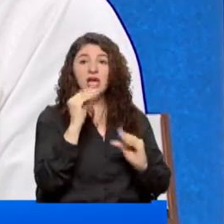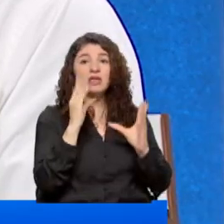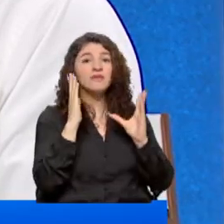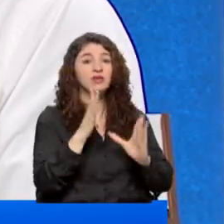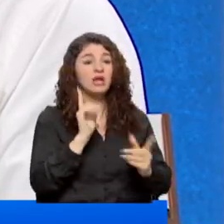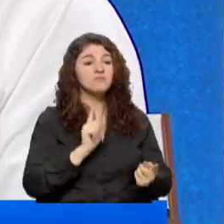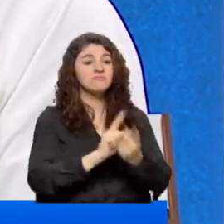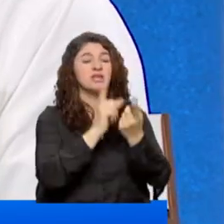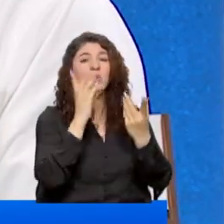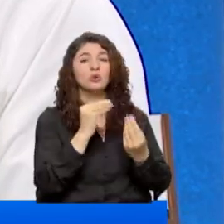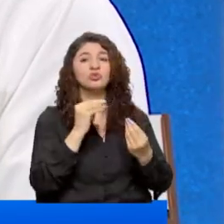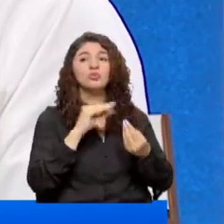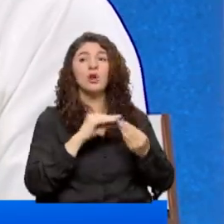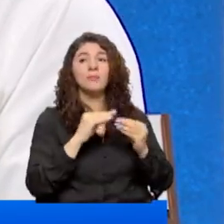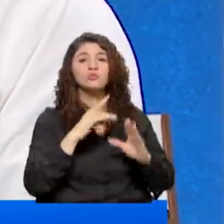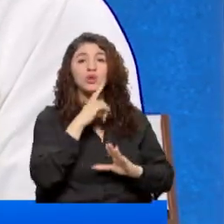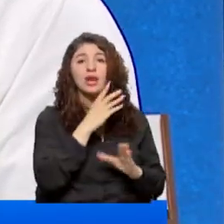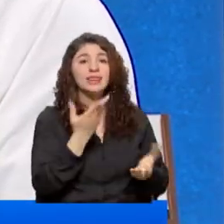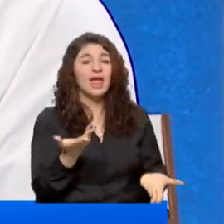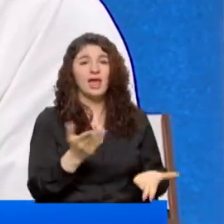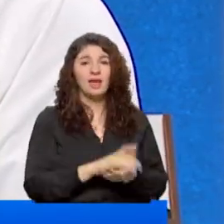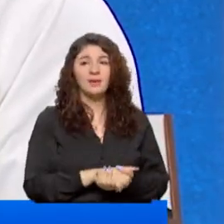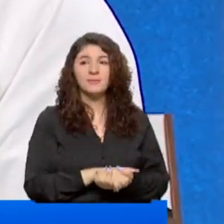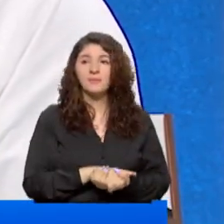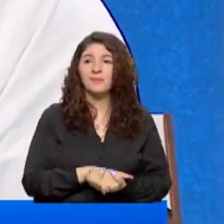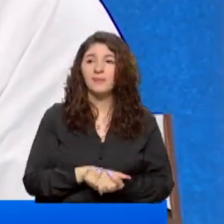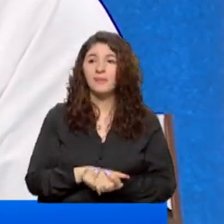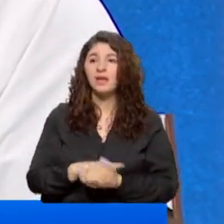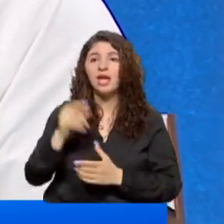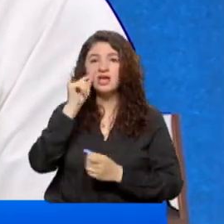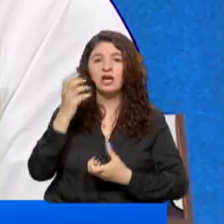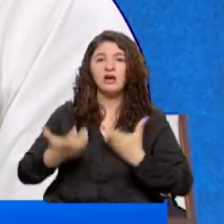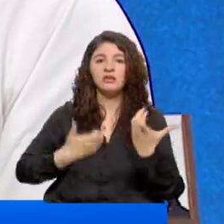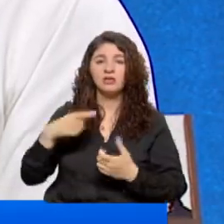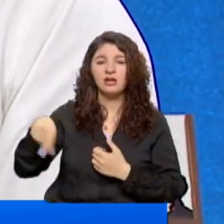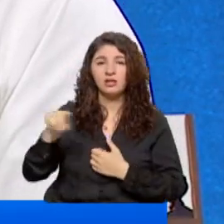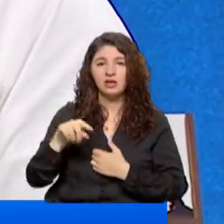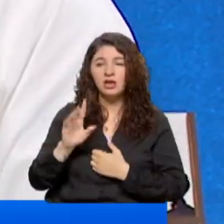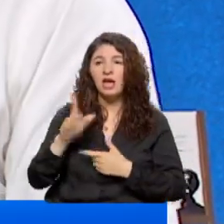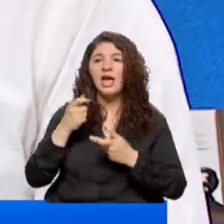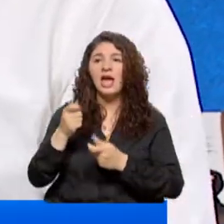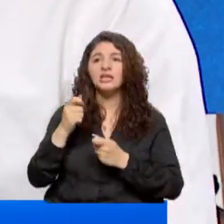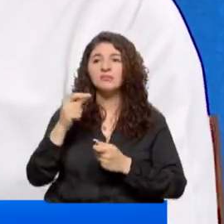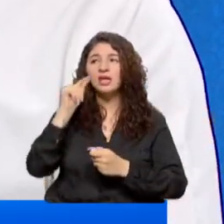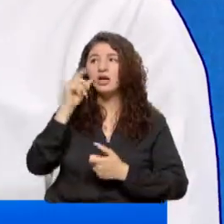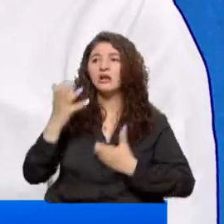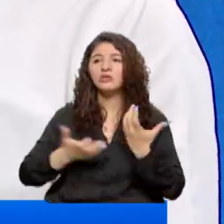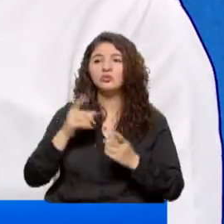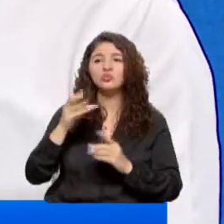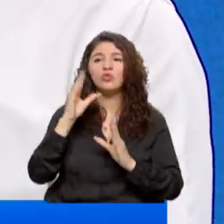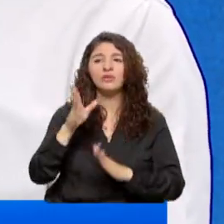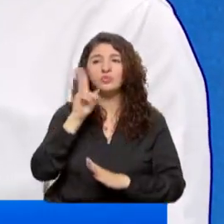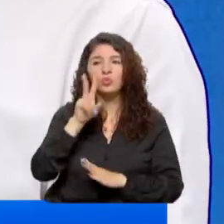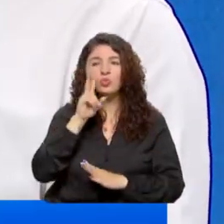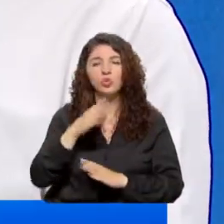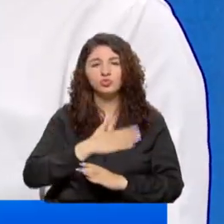fazla karşılaştığınız sorun zorluk nedir bir insan kaynakları eğitimli insan kaynakları şunu